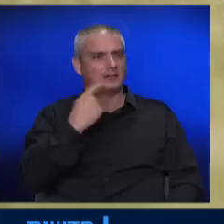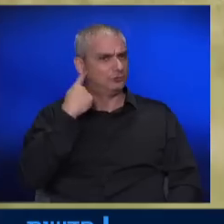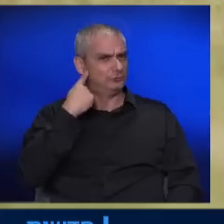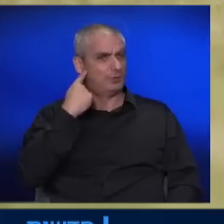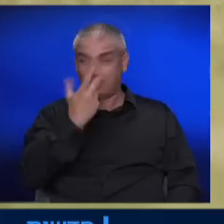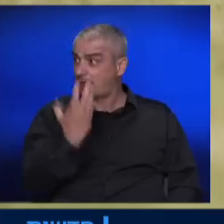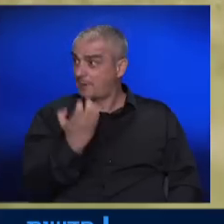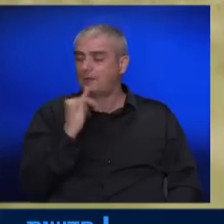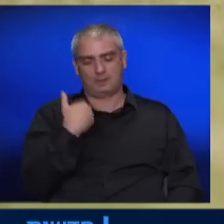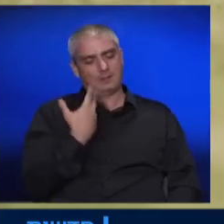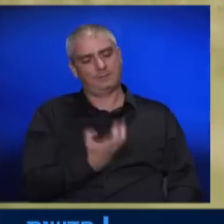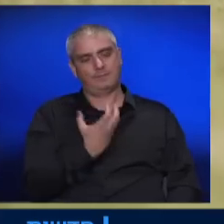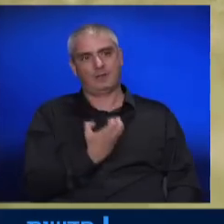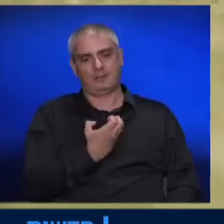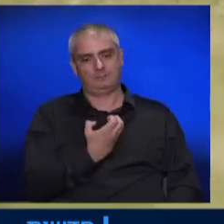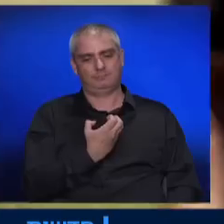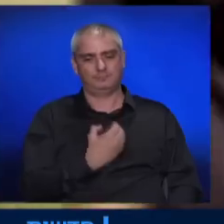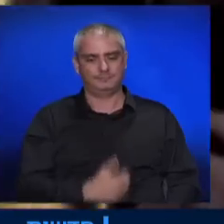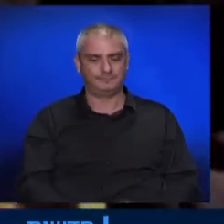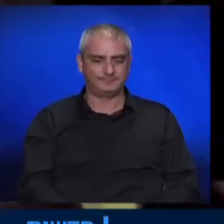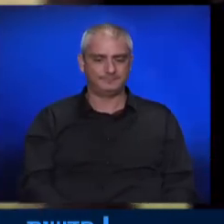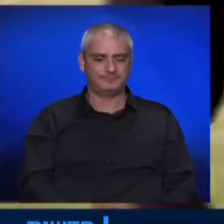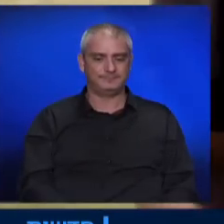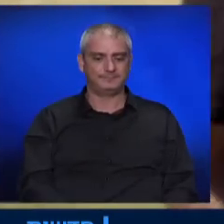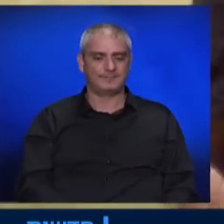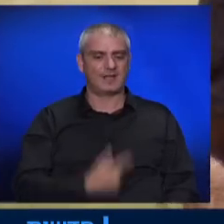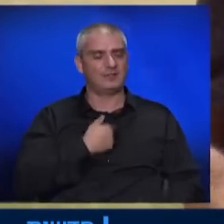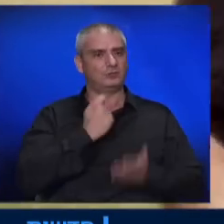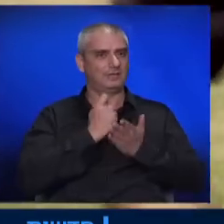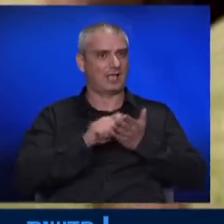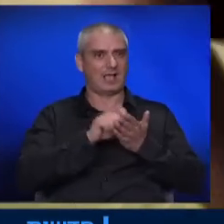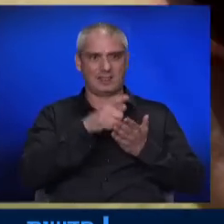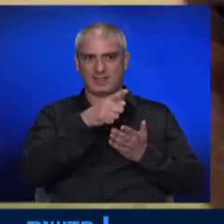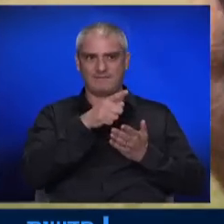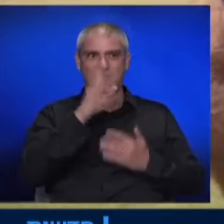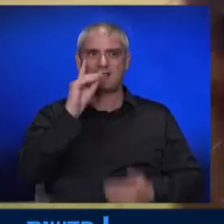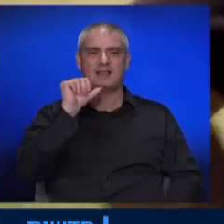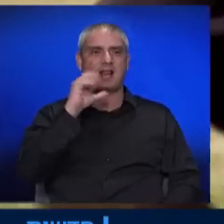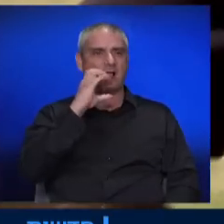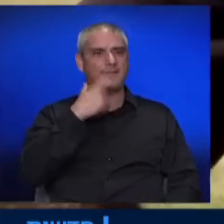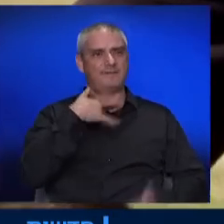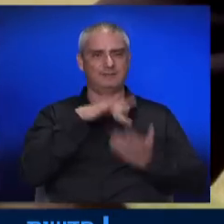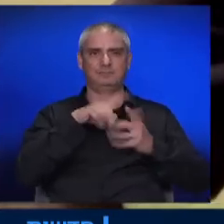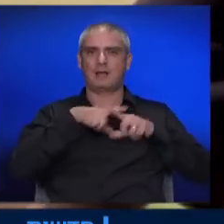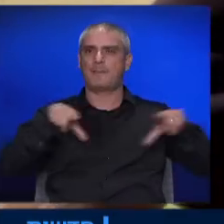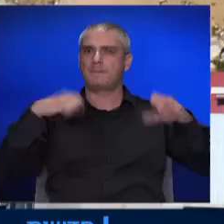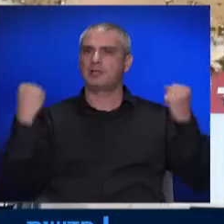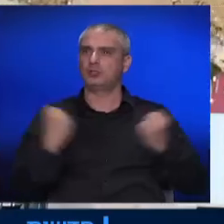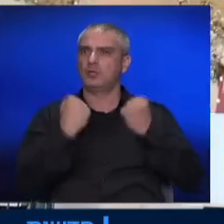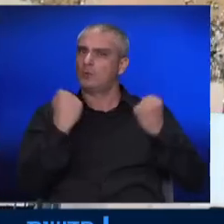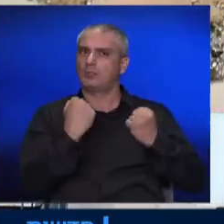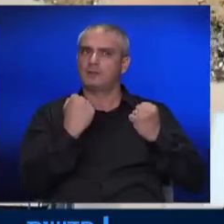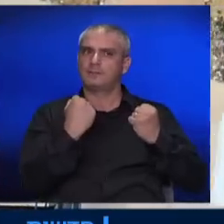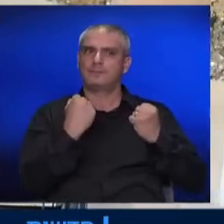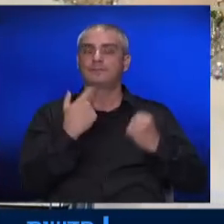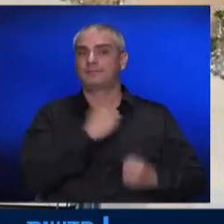מקליט. אני עושה כתבה על דליית אל כרמל, ואני נמצא פה במגרש אימונים. לצערי,